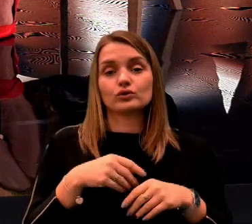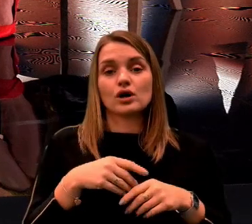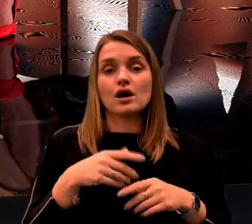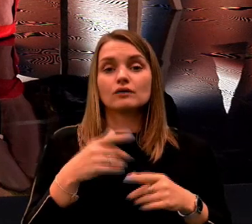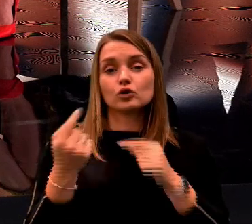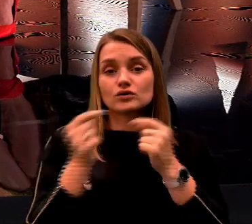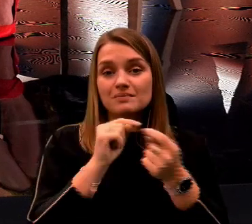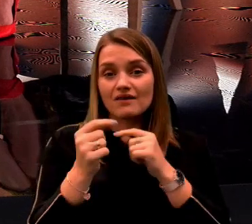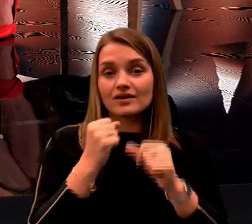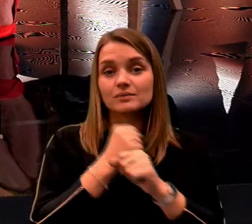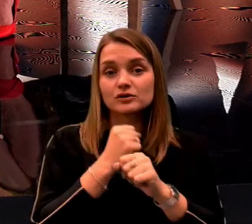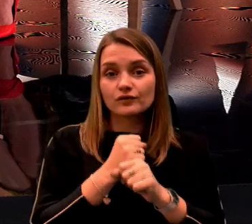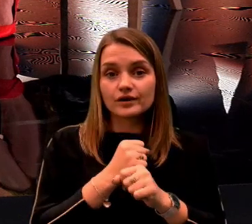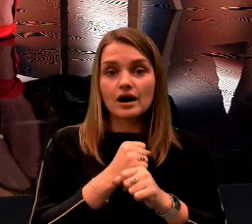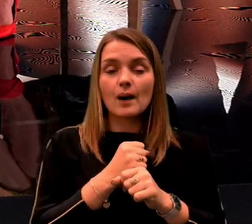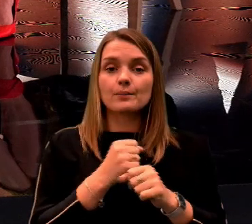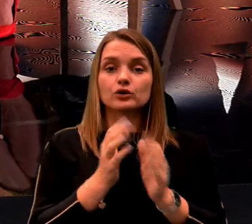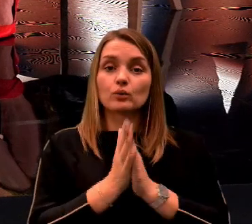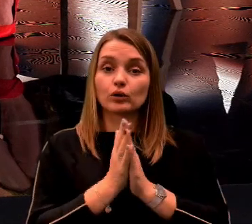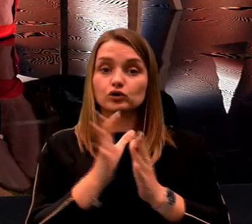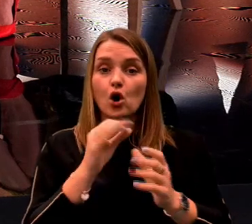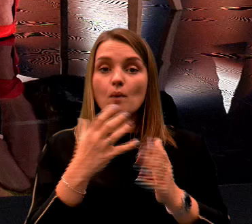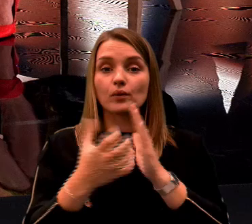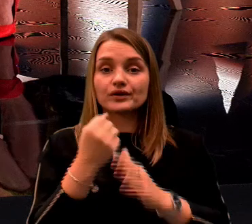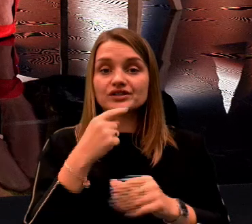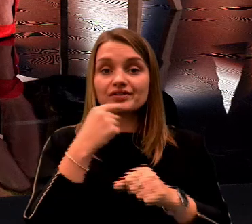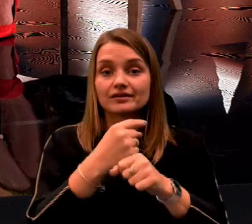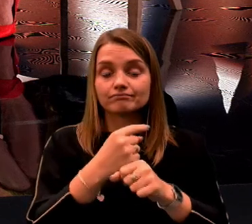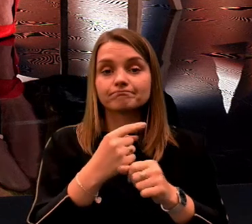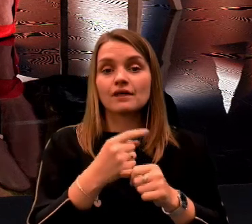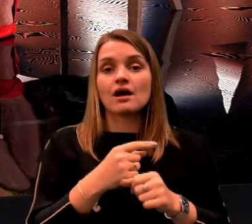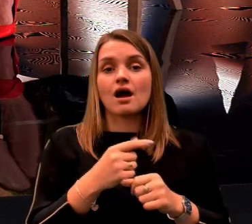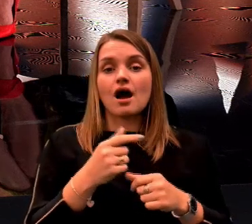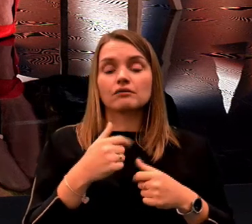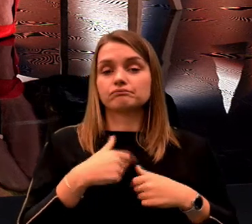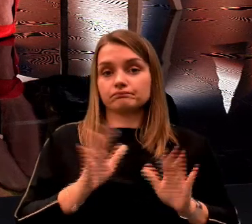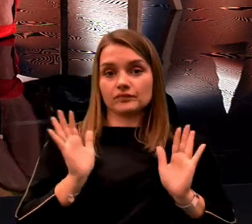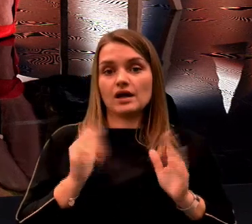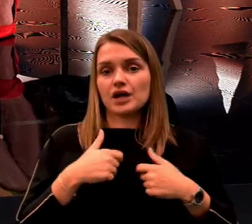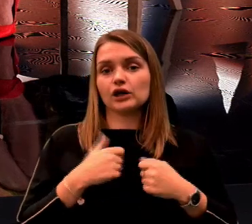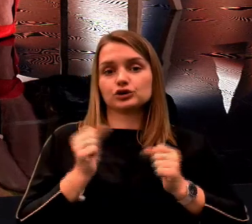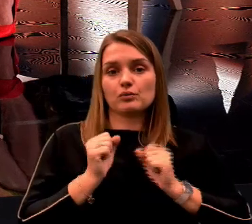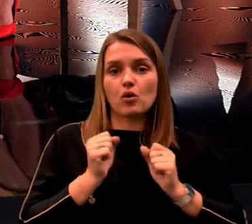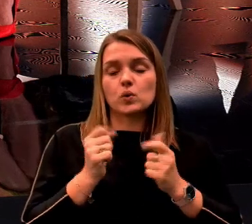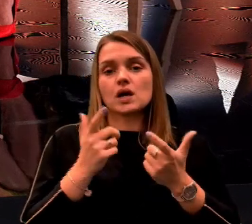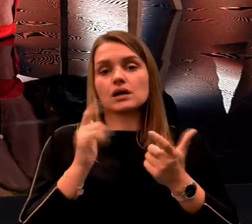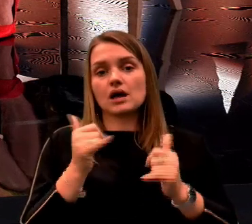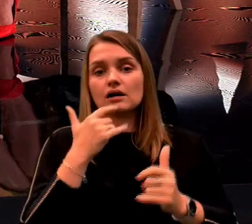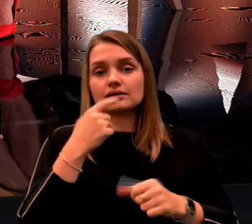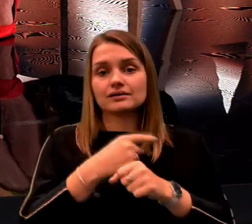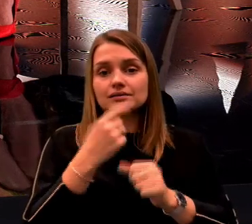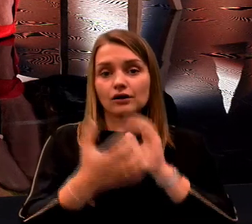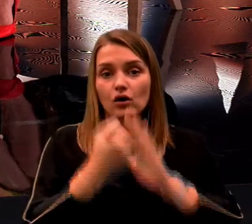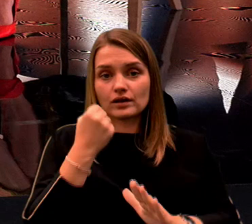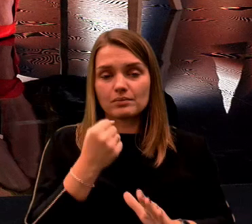ich o podjęcie jakiejś decyzji i oni mówią, nie, to nie jest mój obszar odpowiedzialności, ja się boję, prawda? No w jakikolwiek sposób